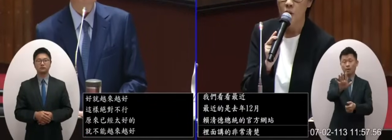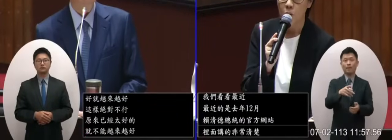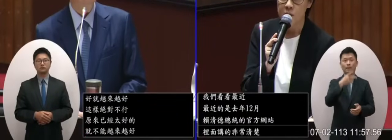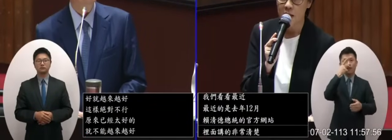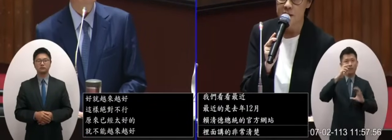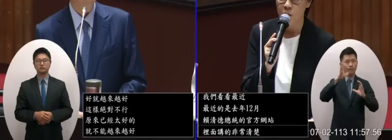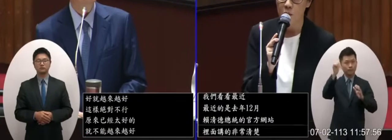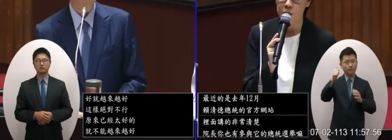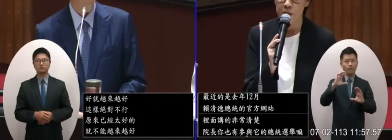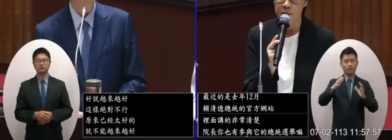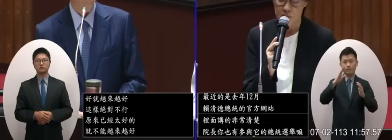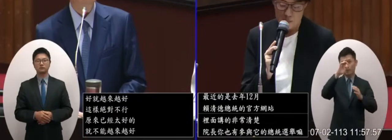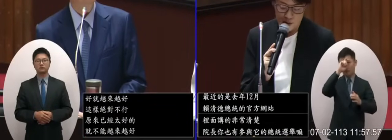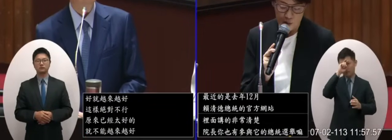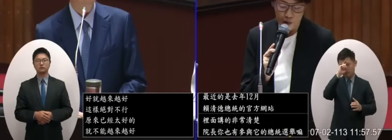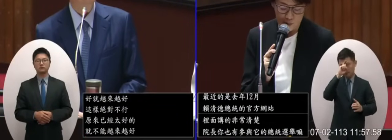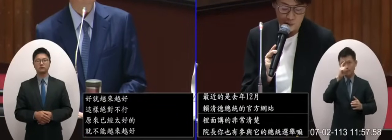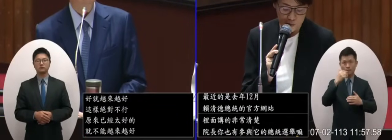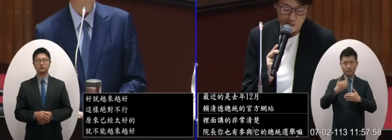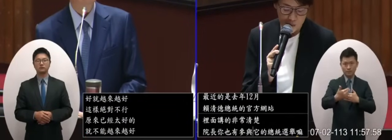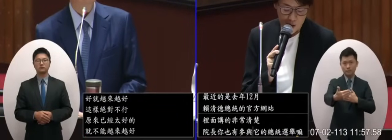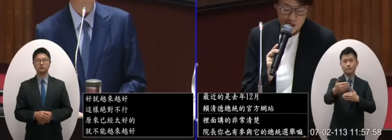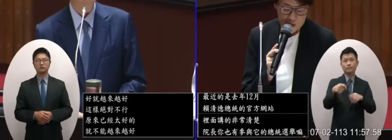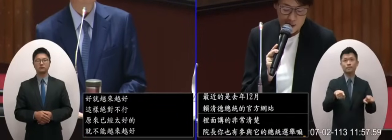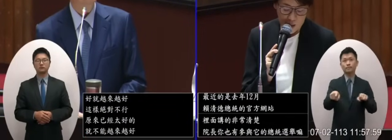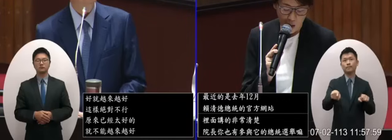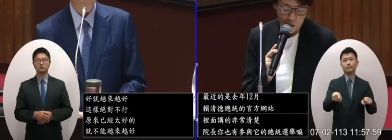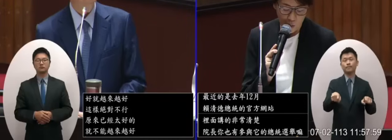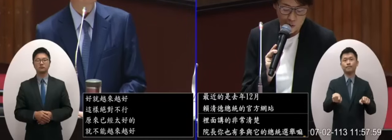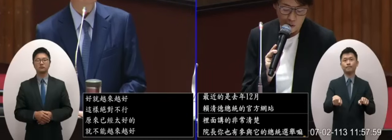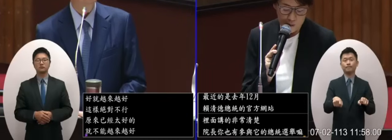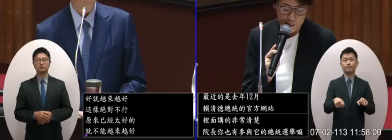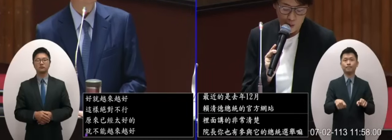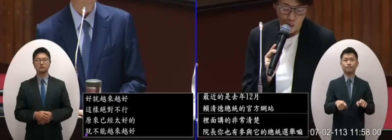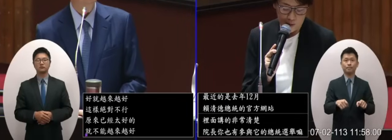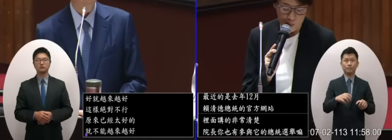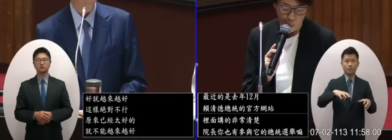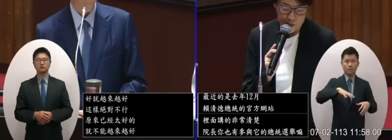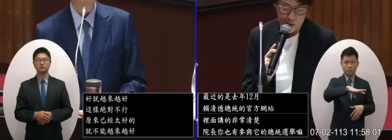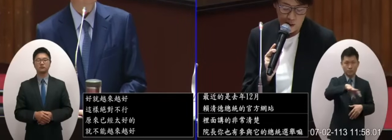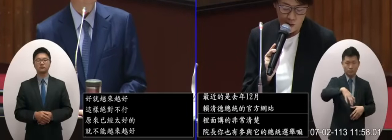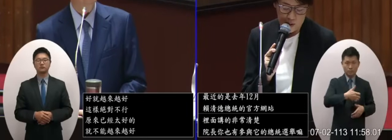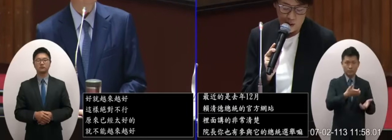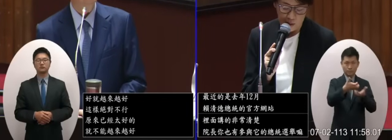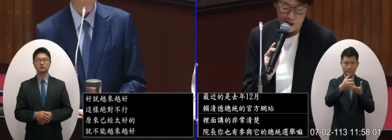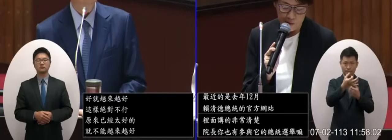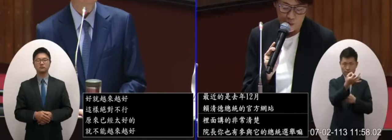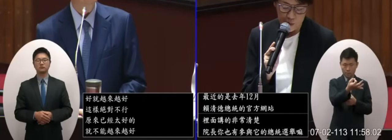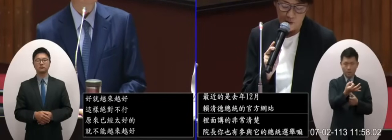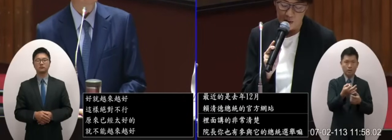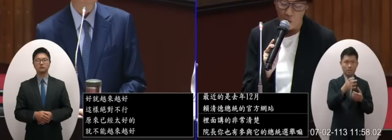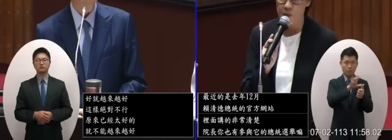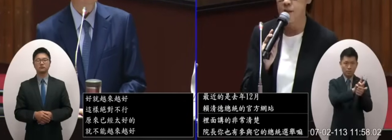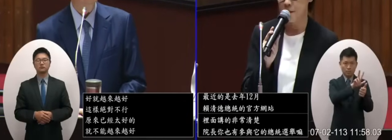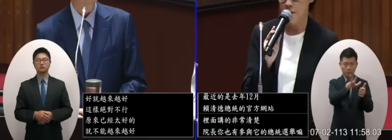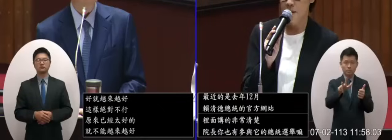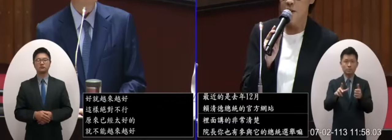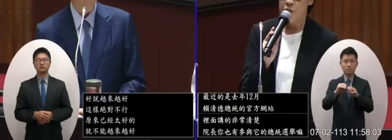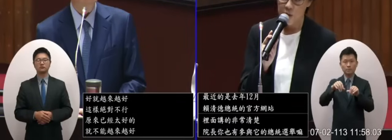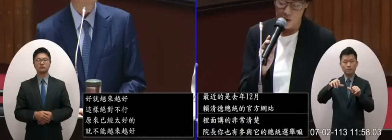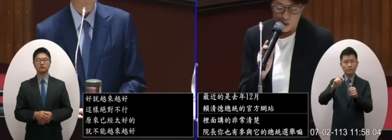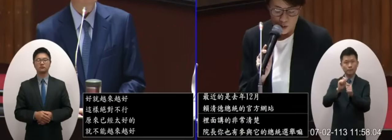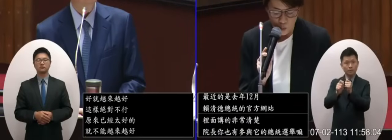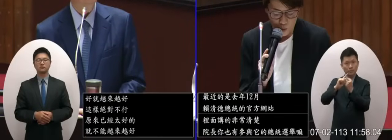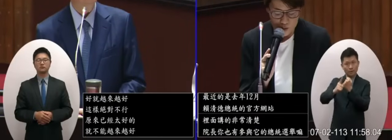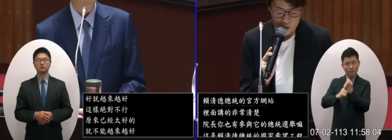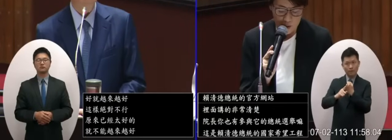的国家希望工程其中的一部分，检讨统筹分配款的模式，还有检讨地方税法通则，